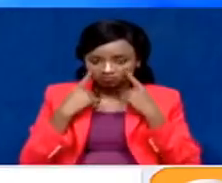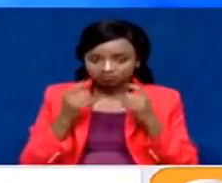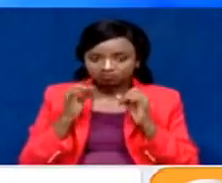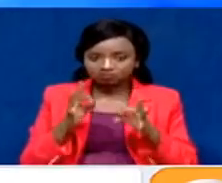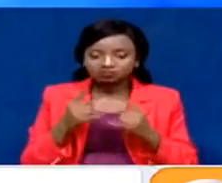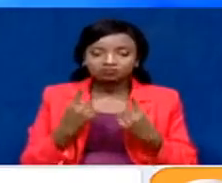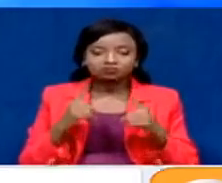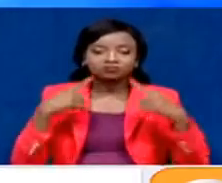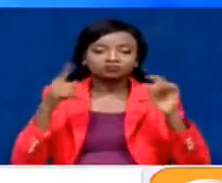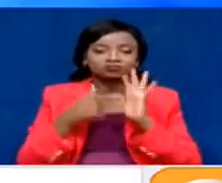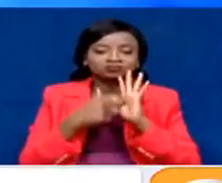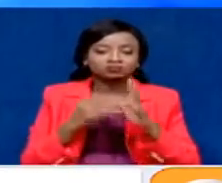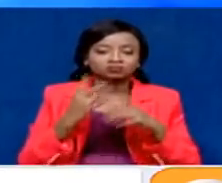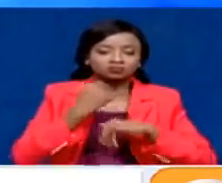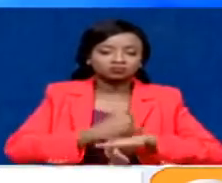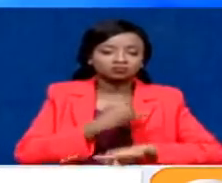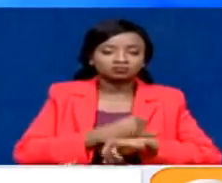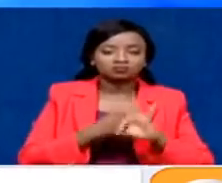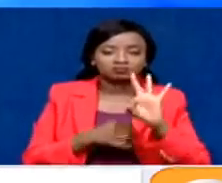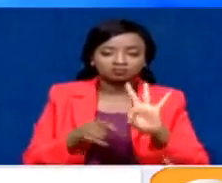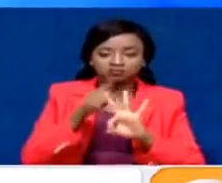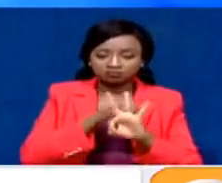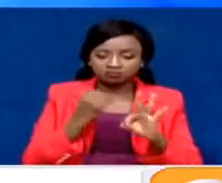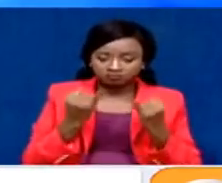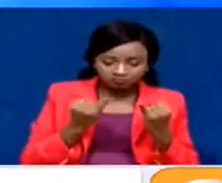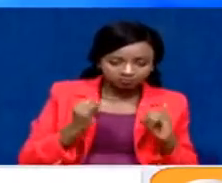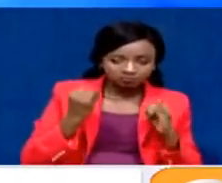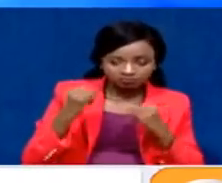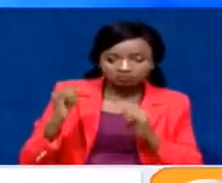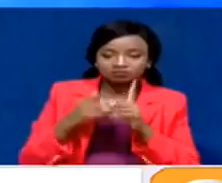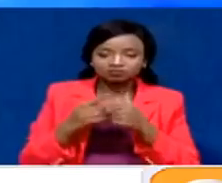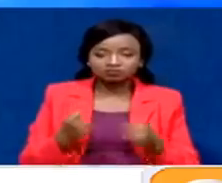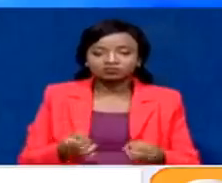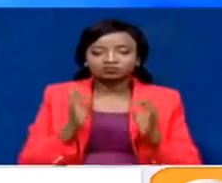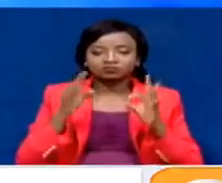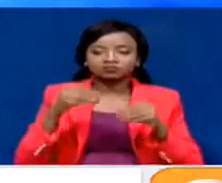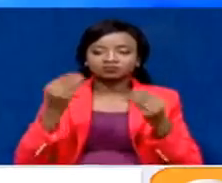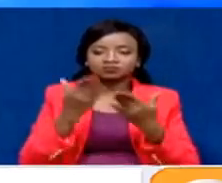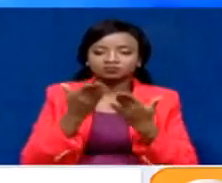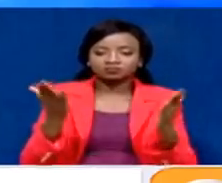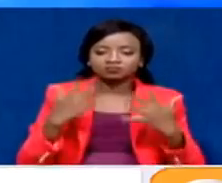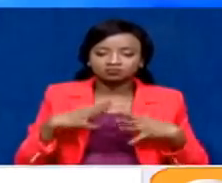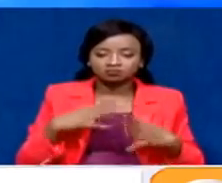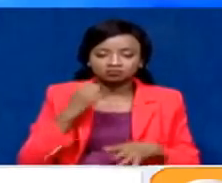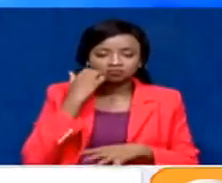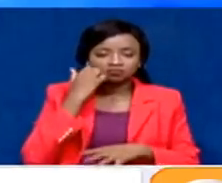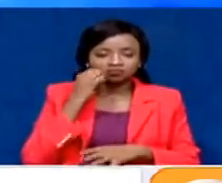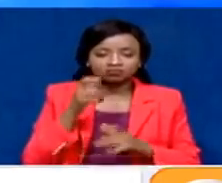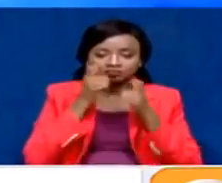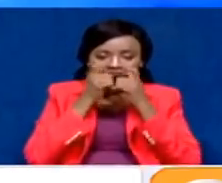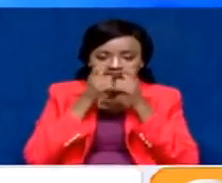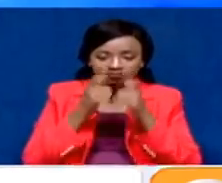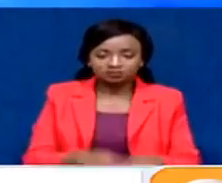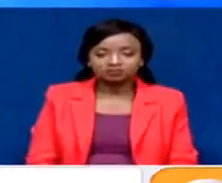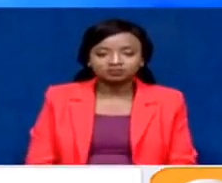kimatibabu nchini kwa sasa zinafanya majaribio hayo kabla ya kutolewa rasmi kwa wanaoishi na virusi hivi. Brenda Wanga